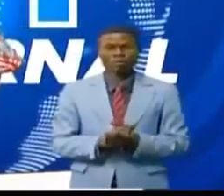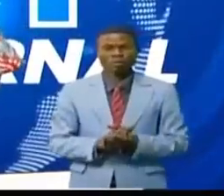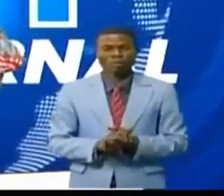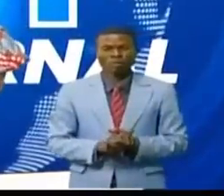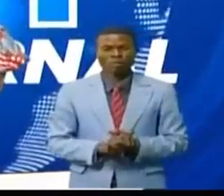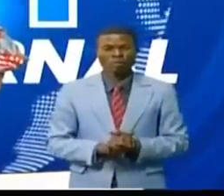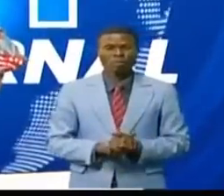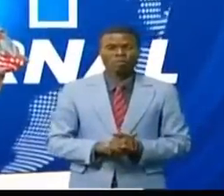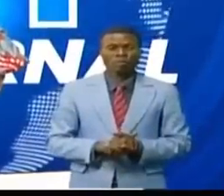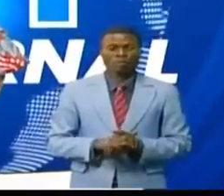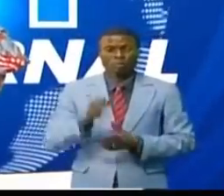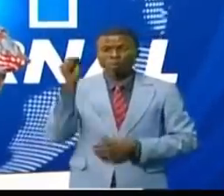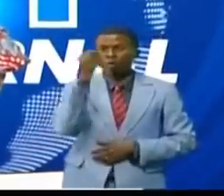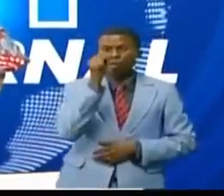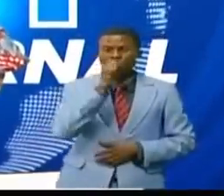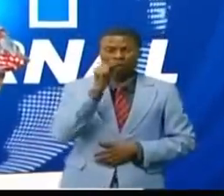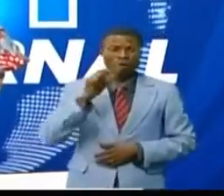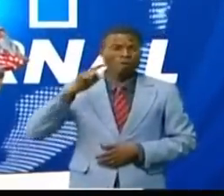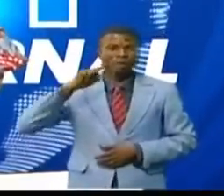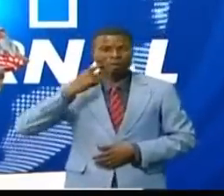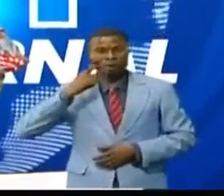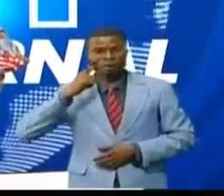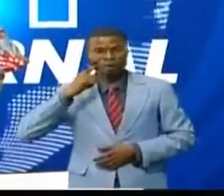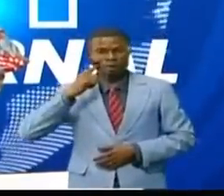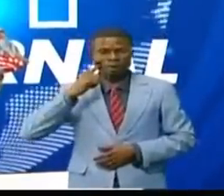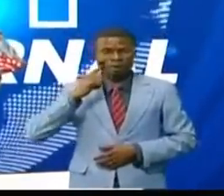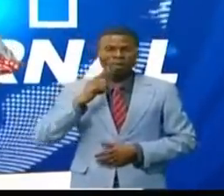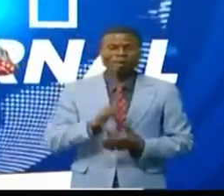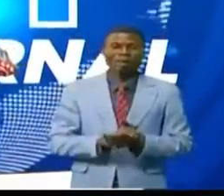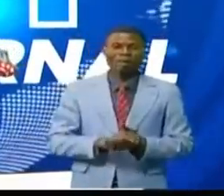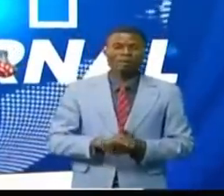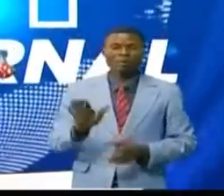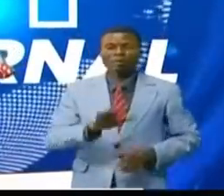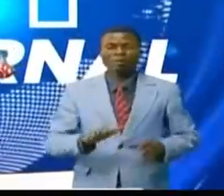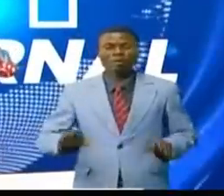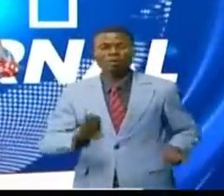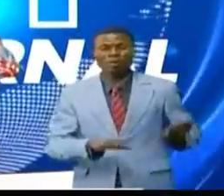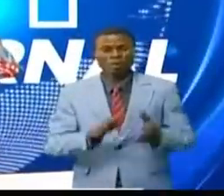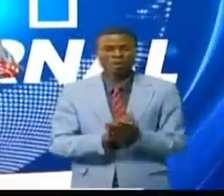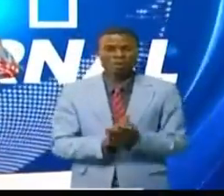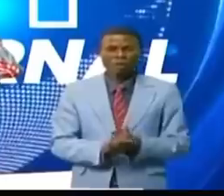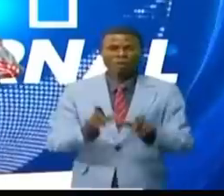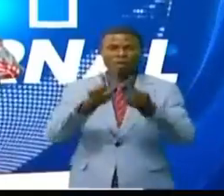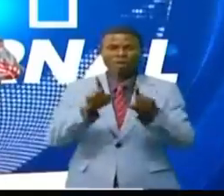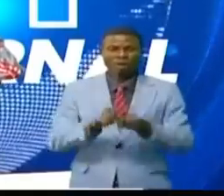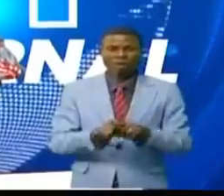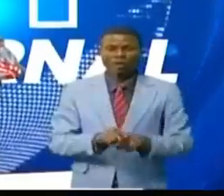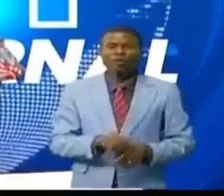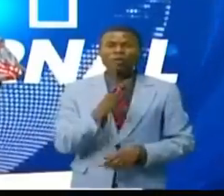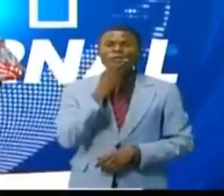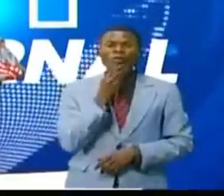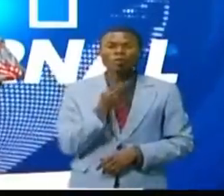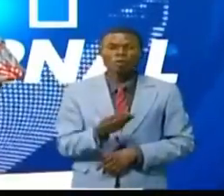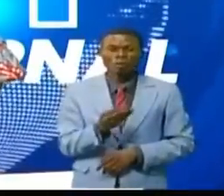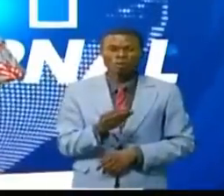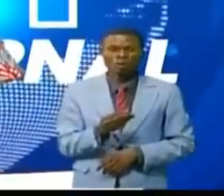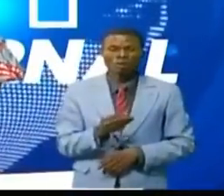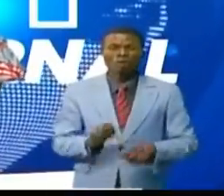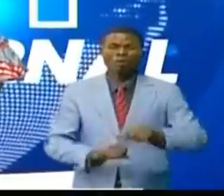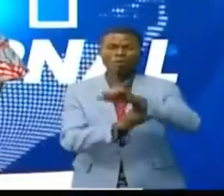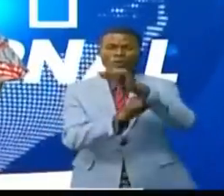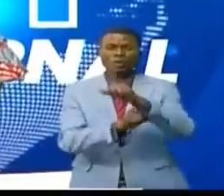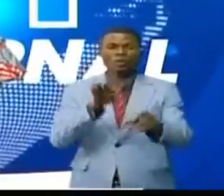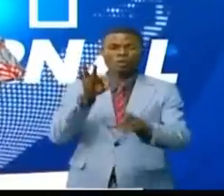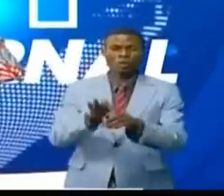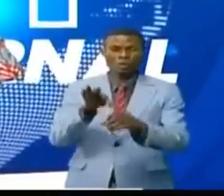Jibem Piana, Nyo Kalongo, Werason, Billy Abel, Félix Oisekwa et d'autres musiciens congolais soutiennent le processus électoral